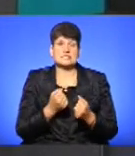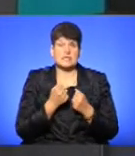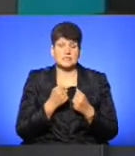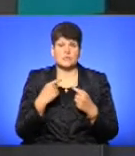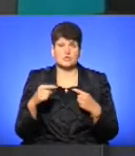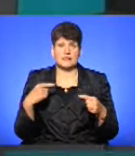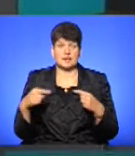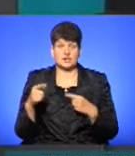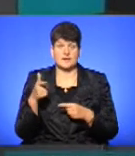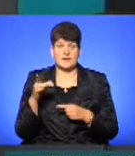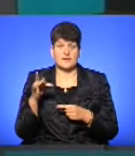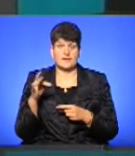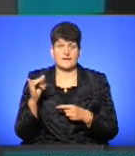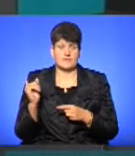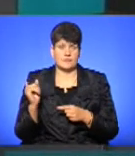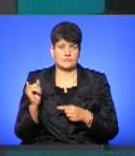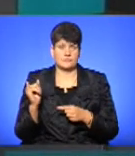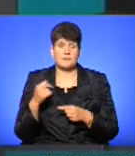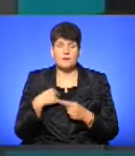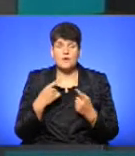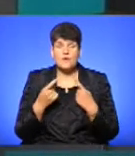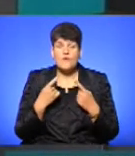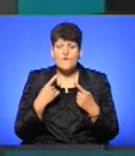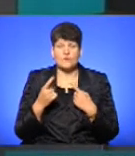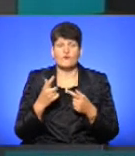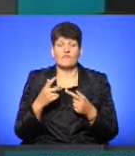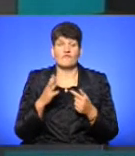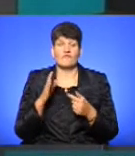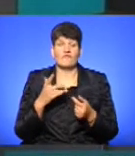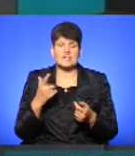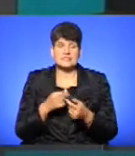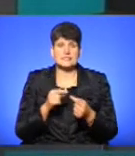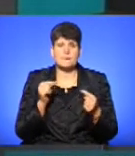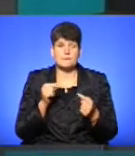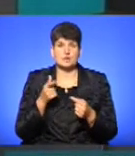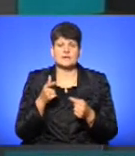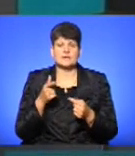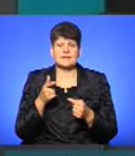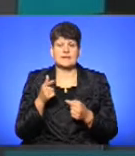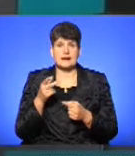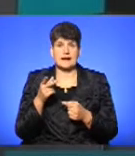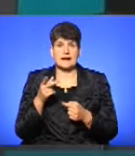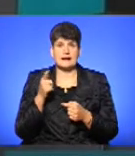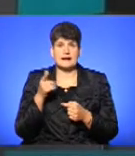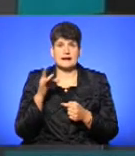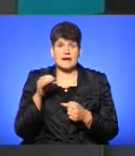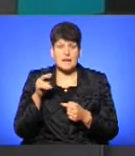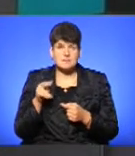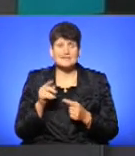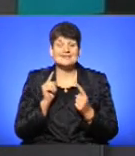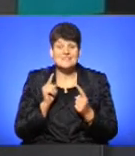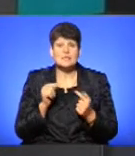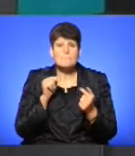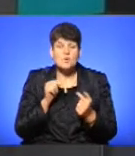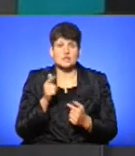інших респіраторних інфекцій. Хоча ми говоримо, що вакцина проти грипу, вона захищає лише проти грипу.